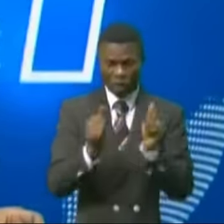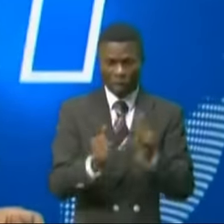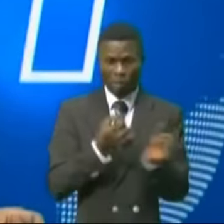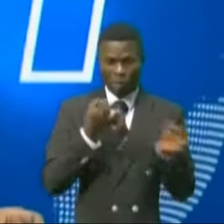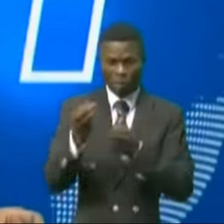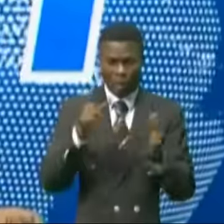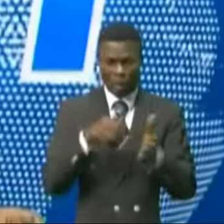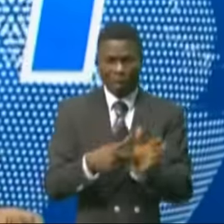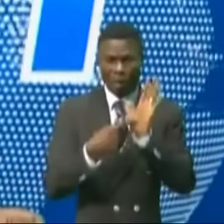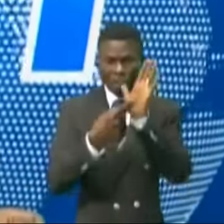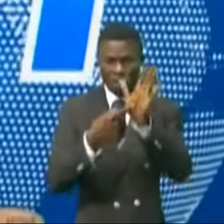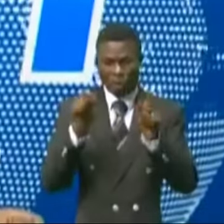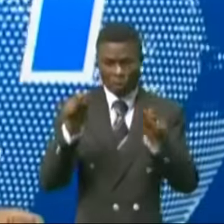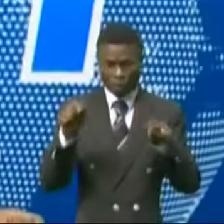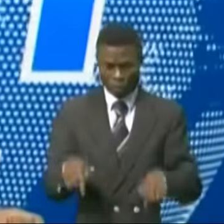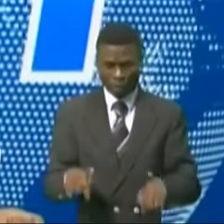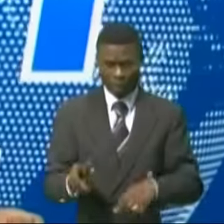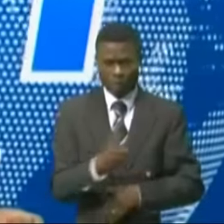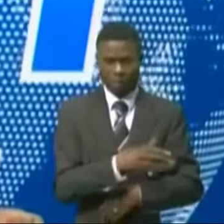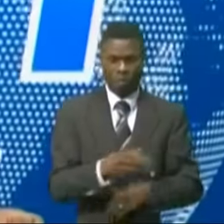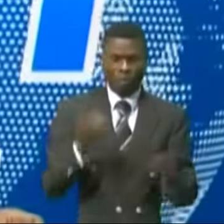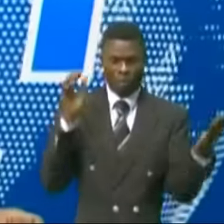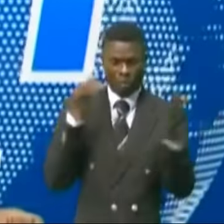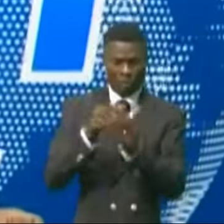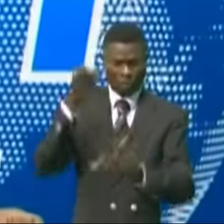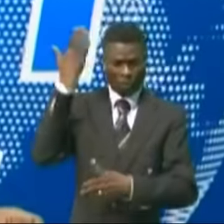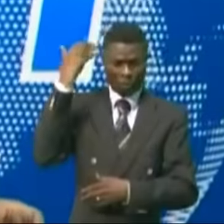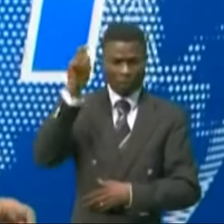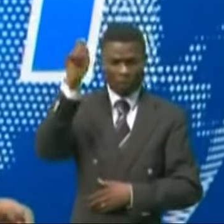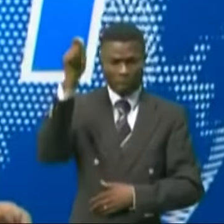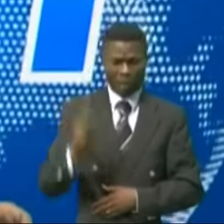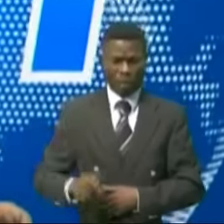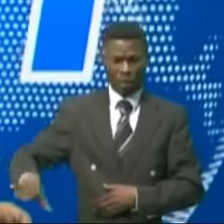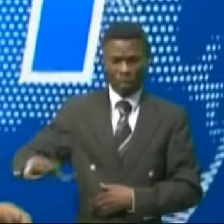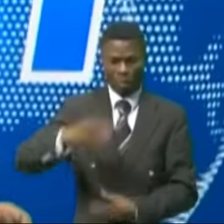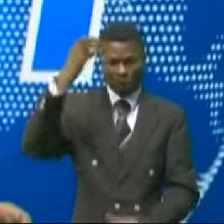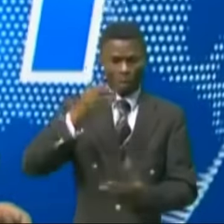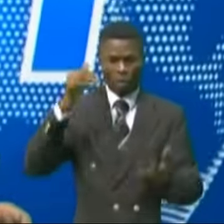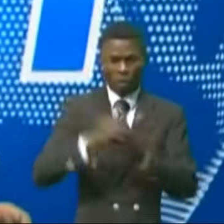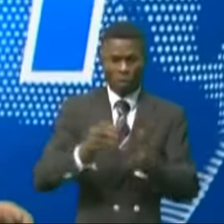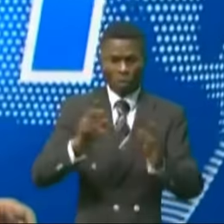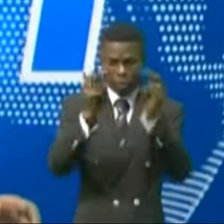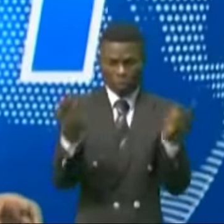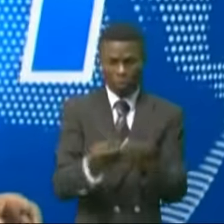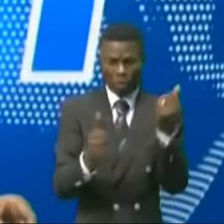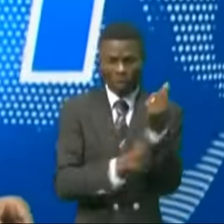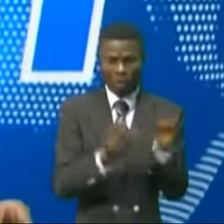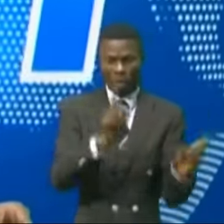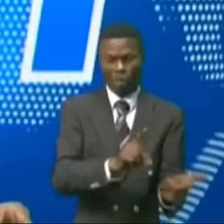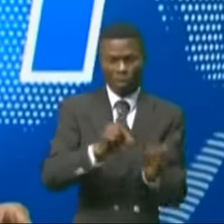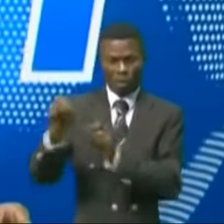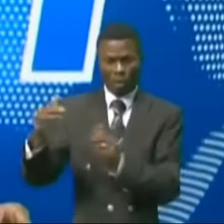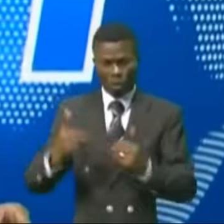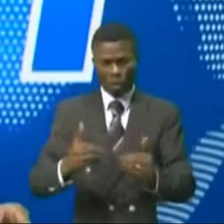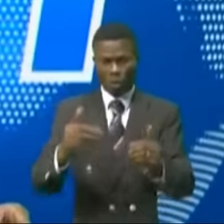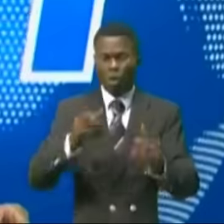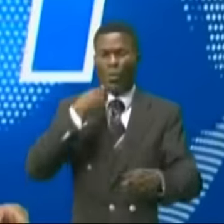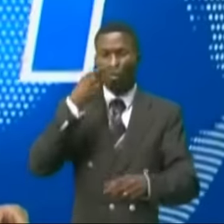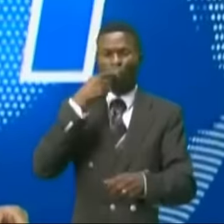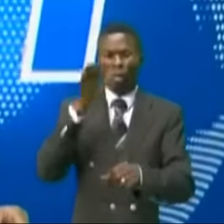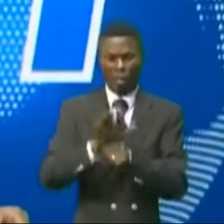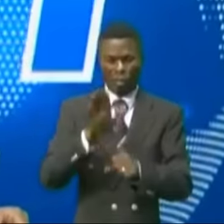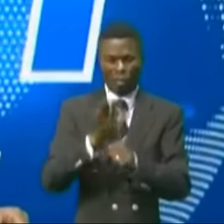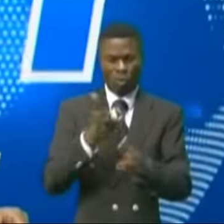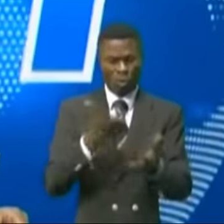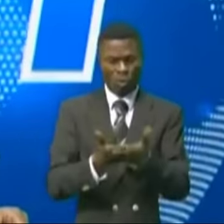précisions dans ce journal. La dernière attaque de l'armée rwandaise contre les camps des déplacés de Mugunga continue à soulever des vagues